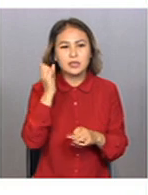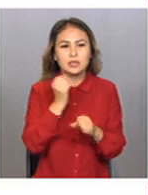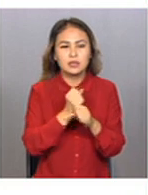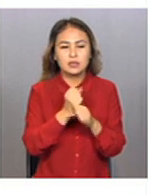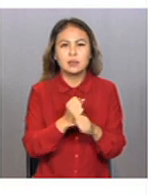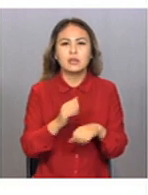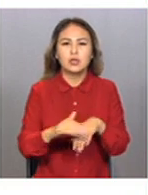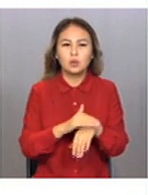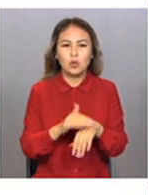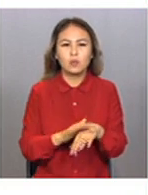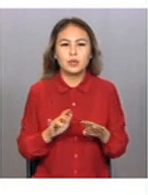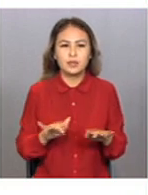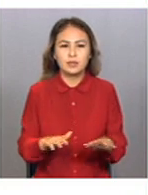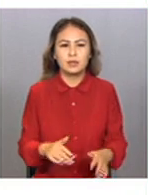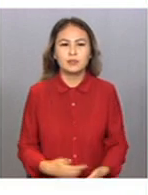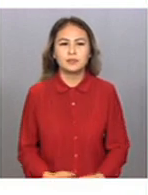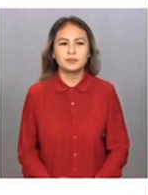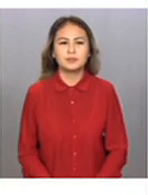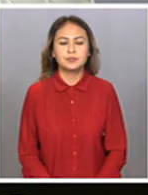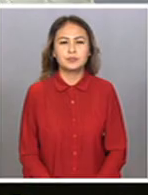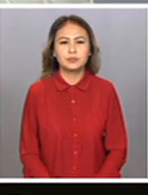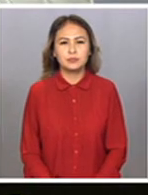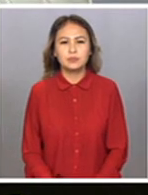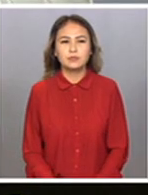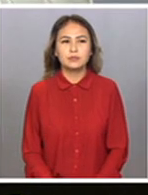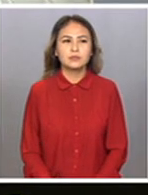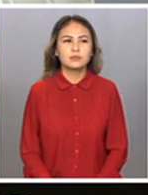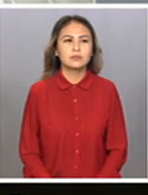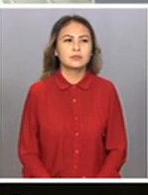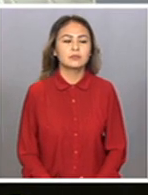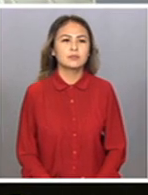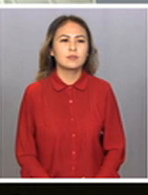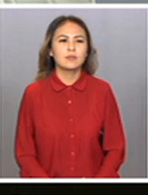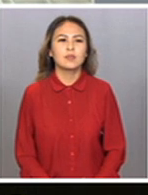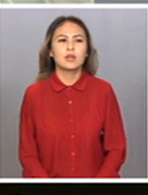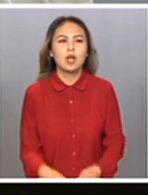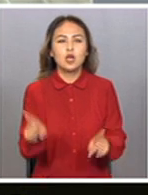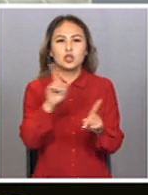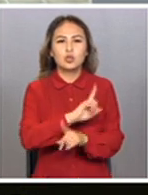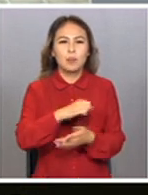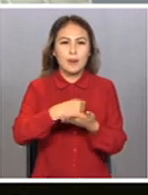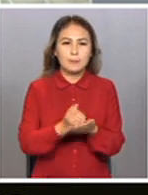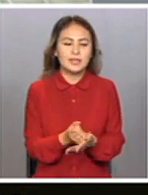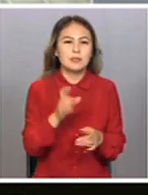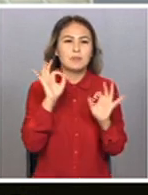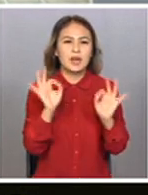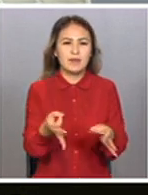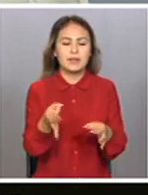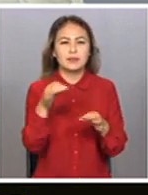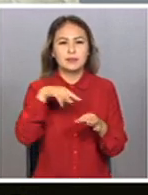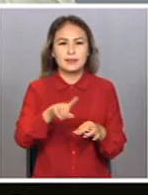Мальчики сделали доброе дело. Ребята, чтобы определить правильно тип